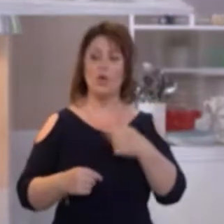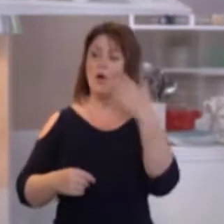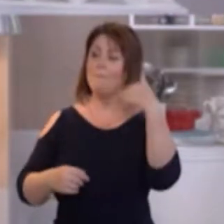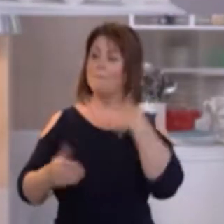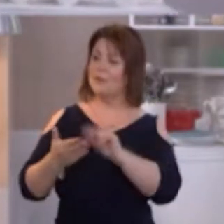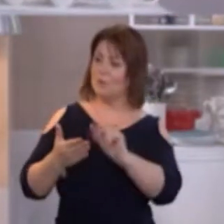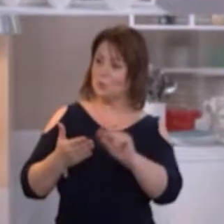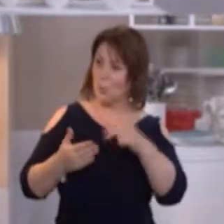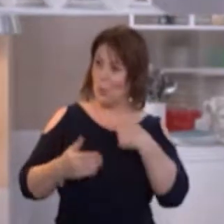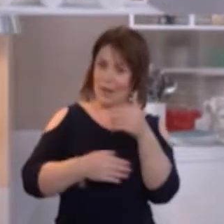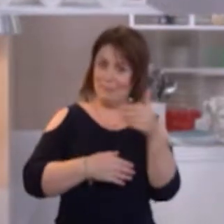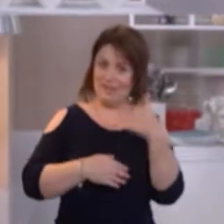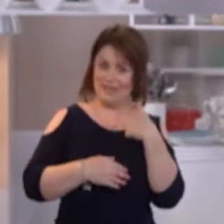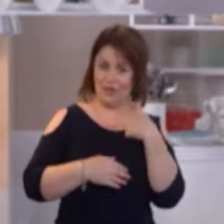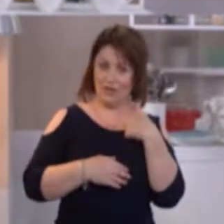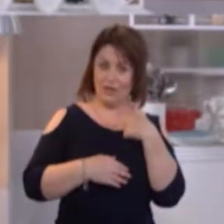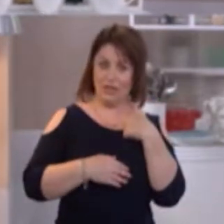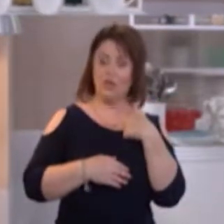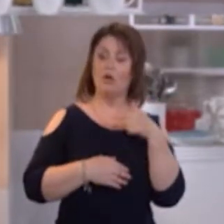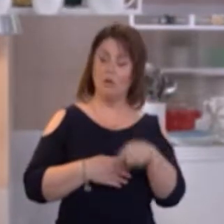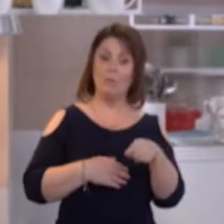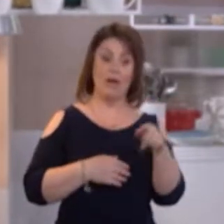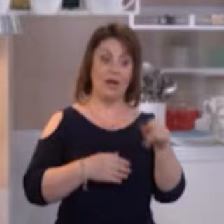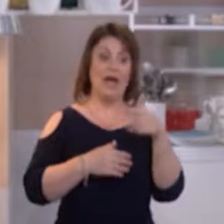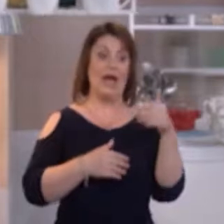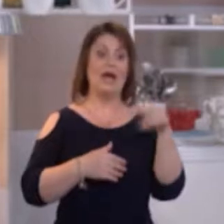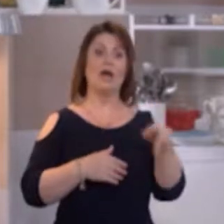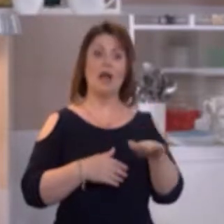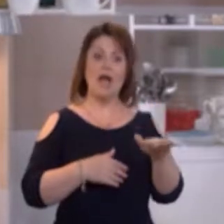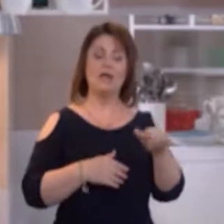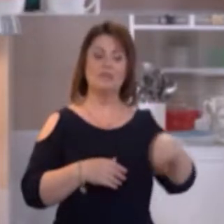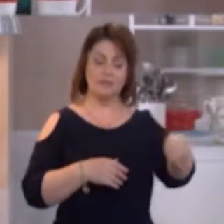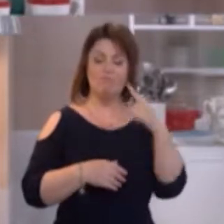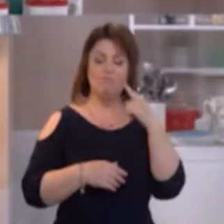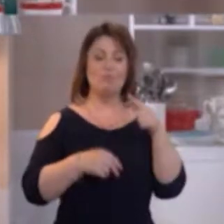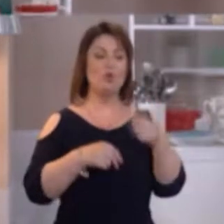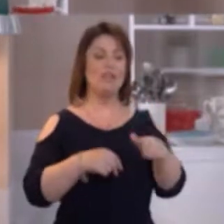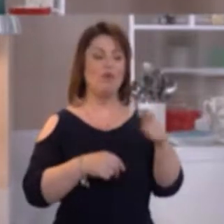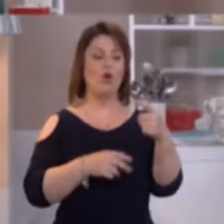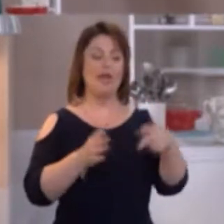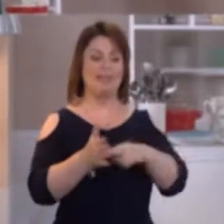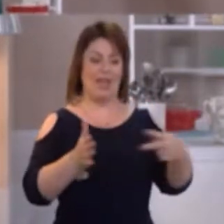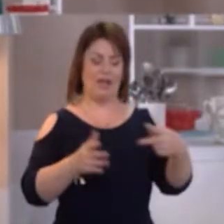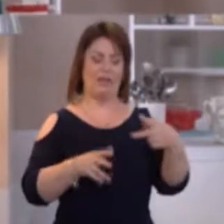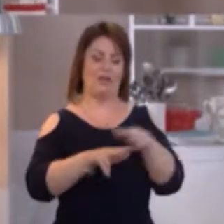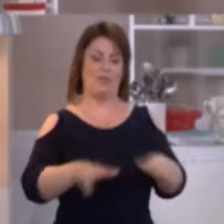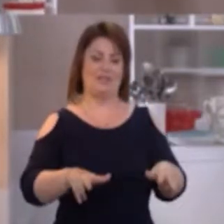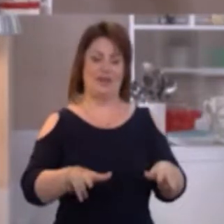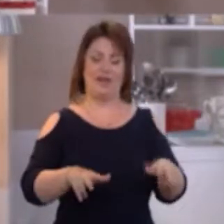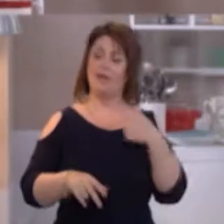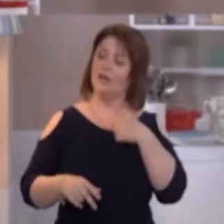per questa tecnica le ragazze erano esonerate. Perché stancante? Sì, diciamo che dopo hanno invitato l'impastatrice, era